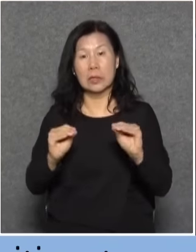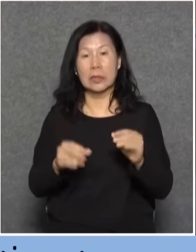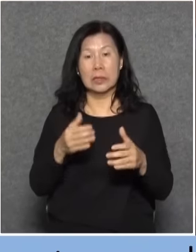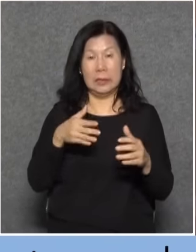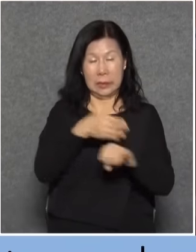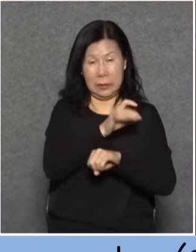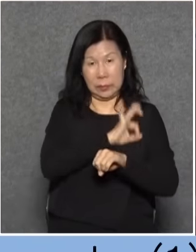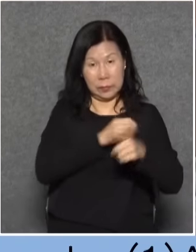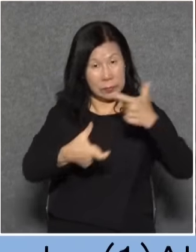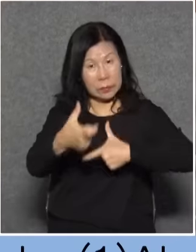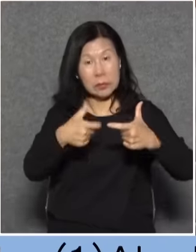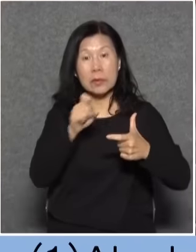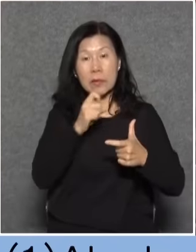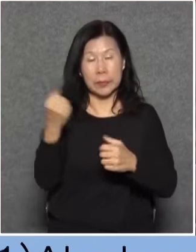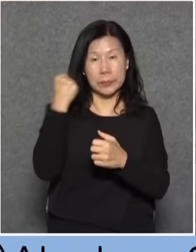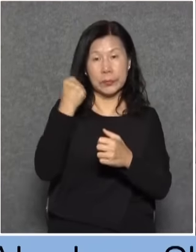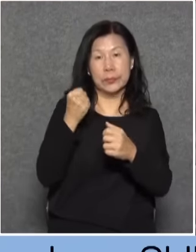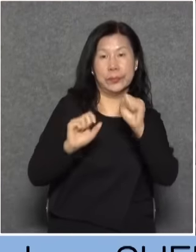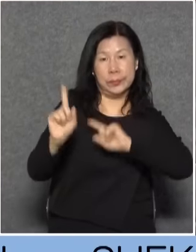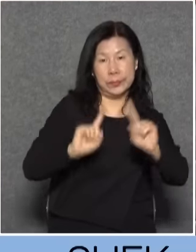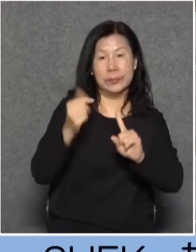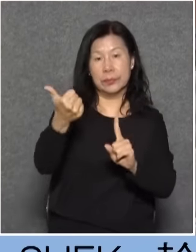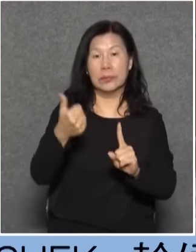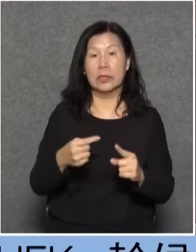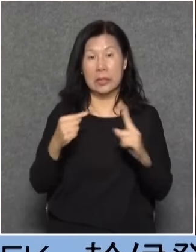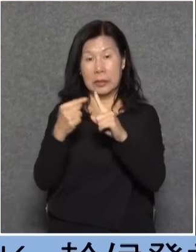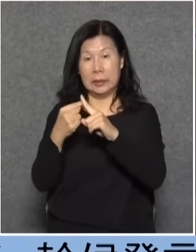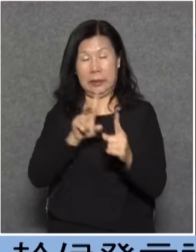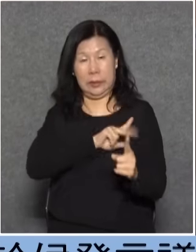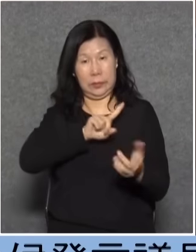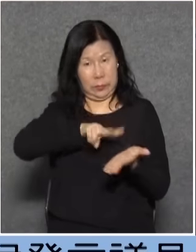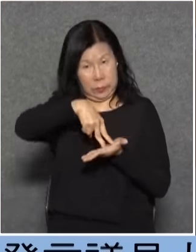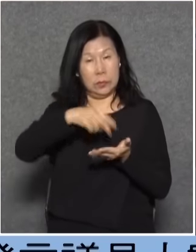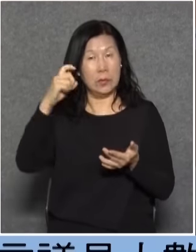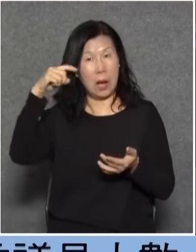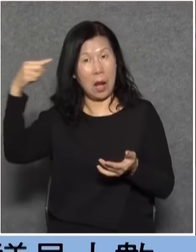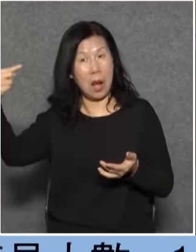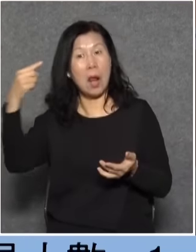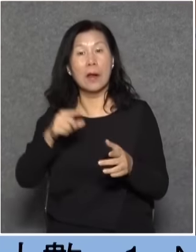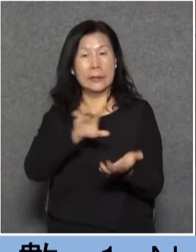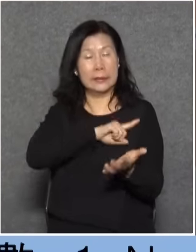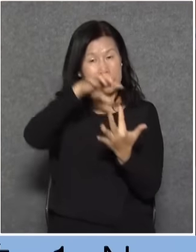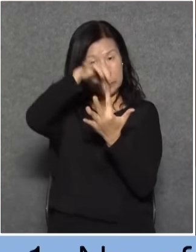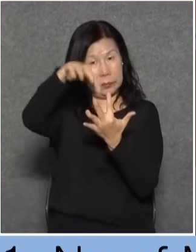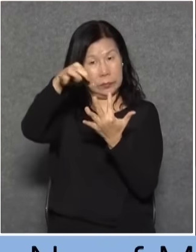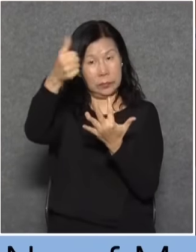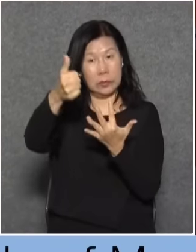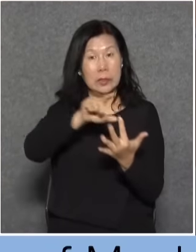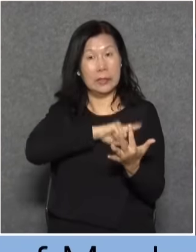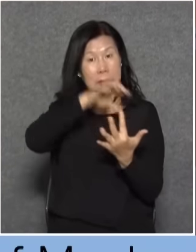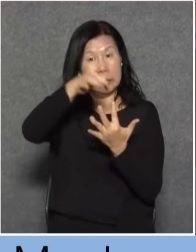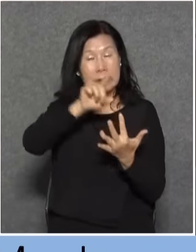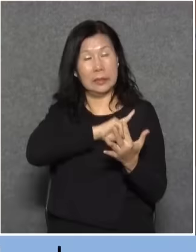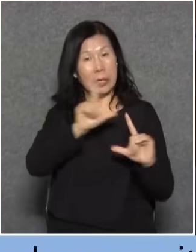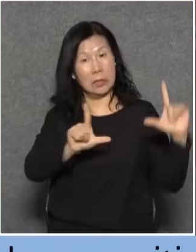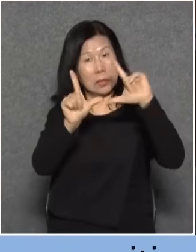会经济的积极自由，人民能够独立思考和自由选择，选择自己的生活